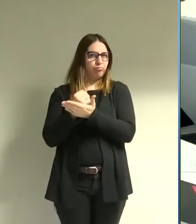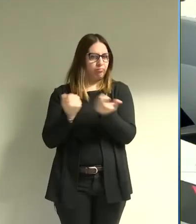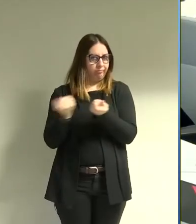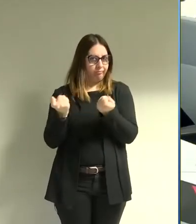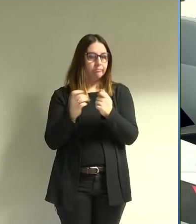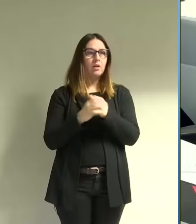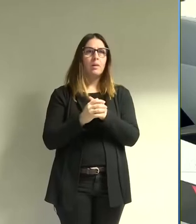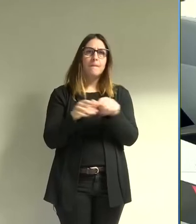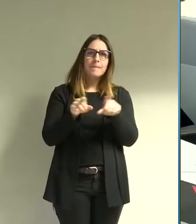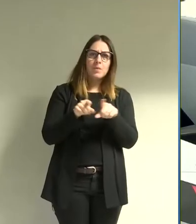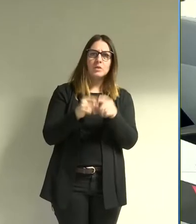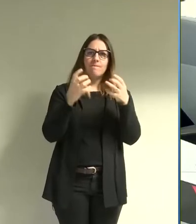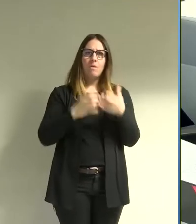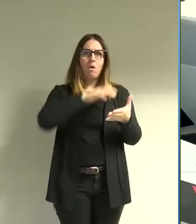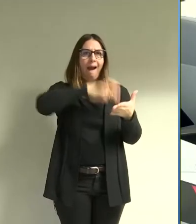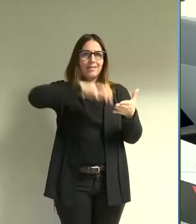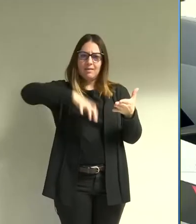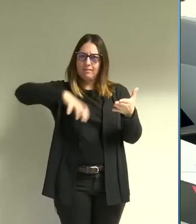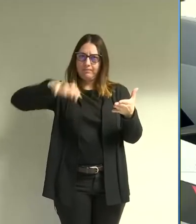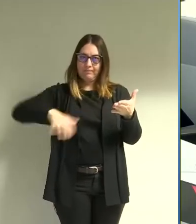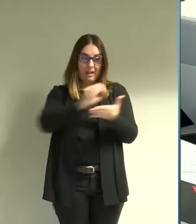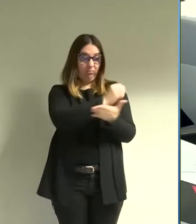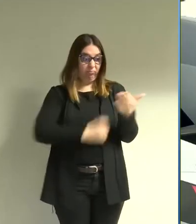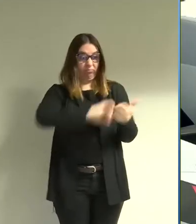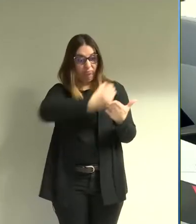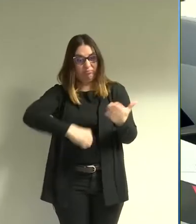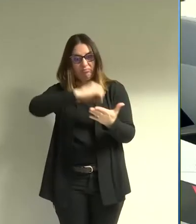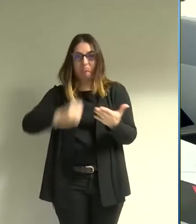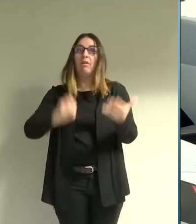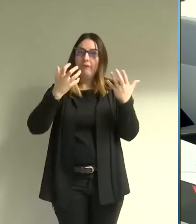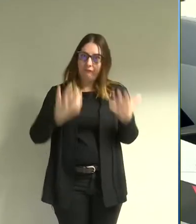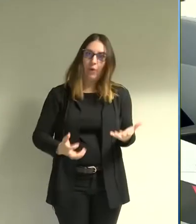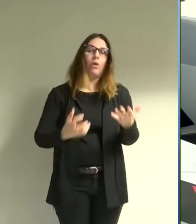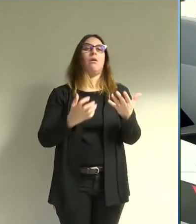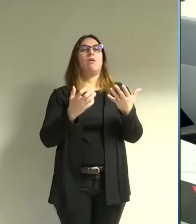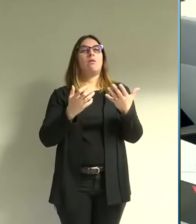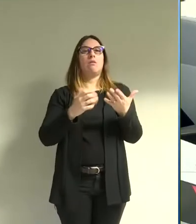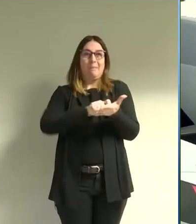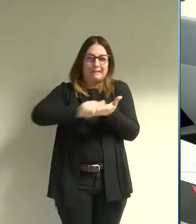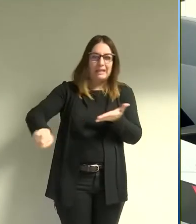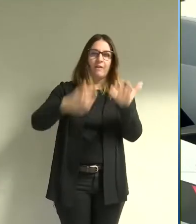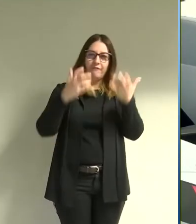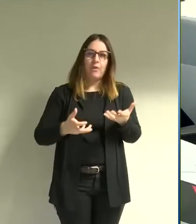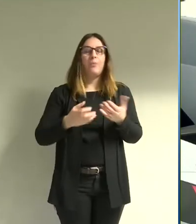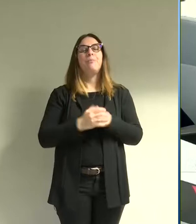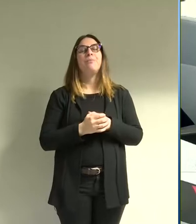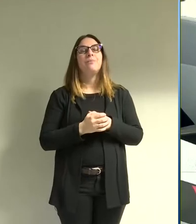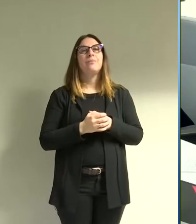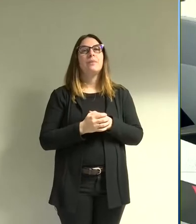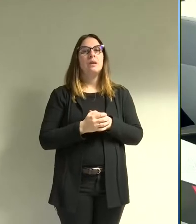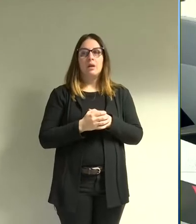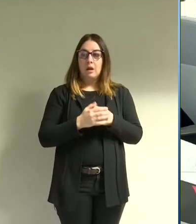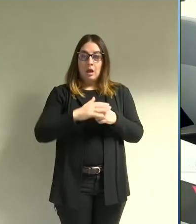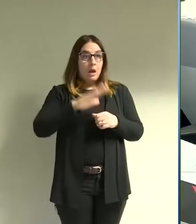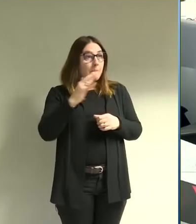que l'idée des actes dans le sens des écrits qu'ils soient produits dans cette dans ce forum international du bien vivre le mais si